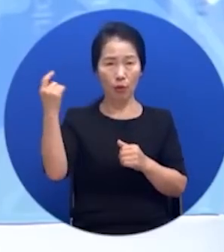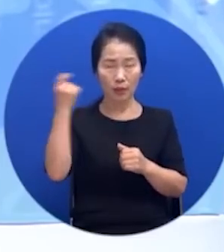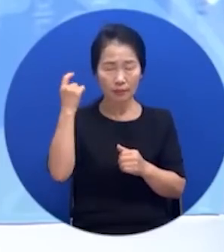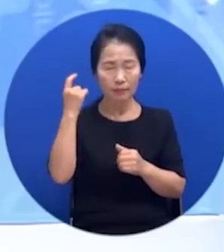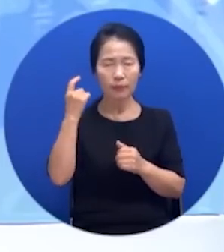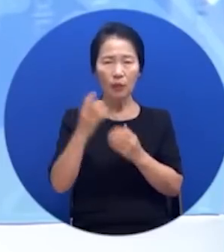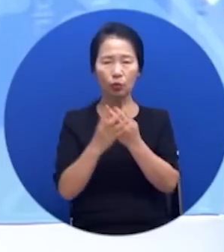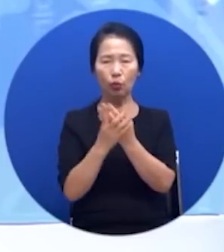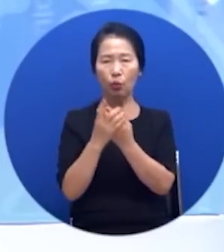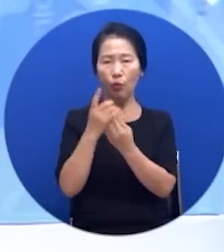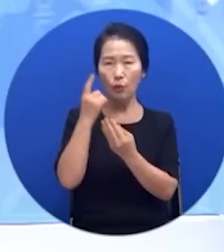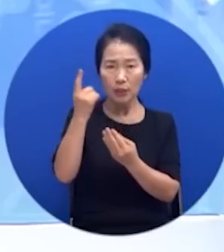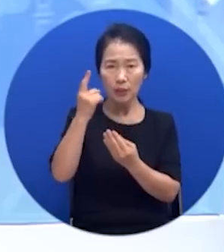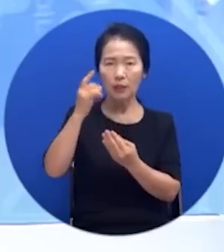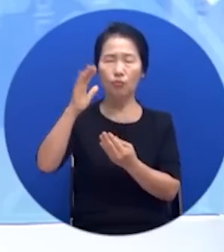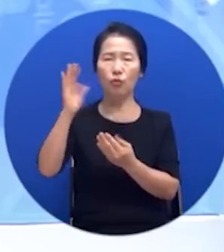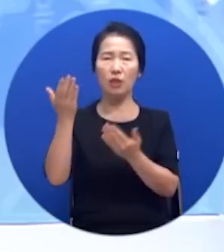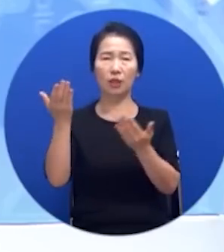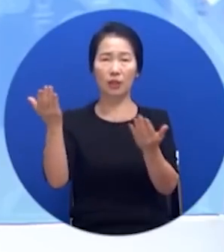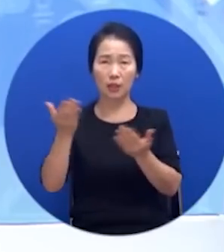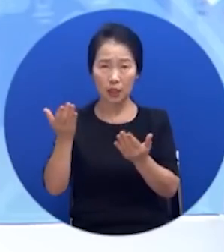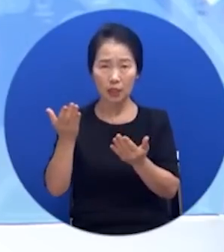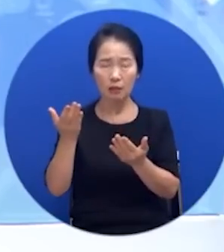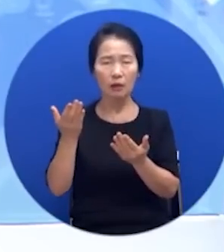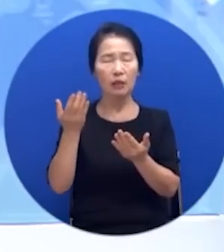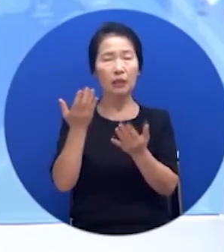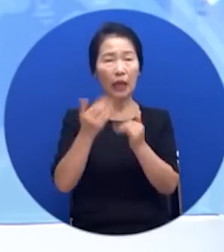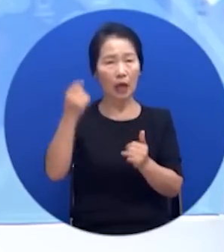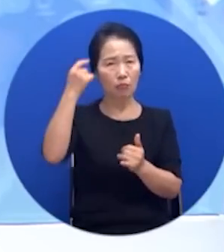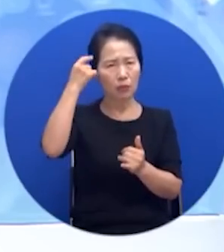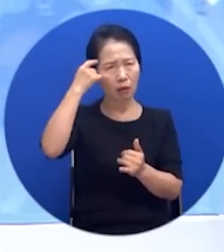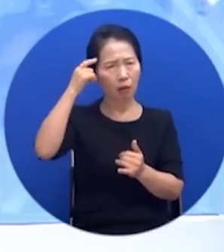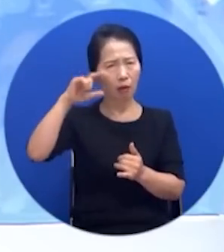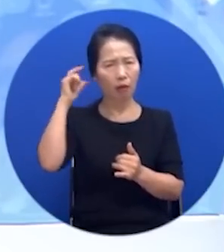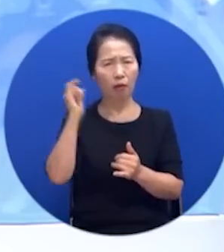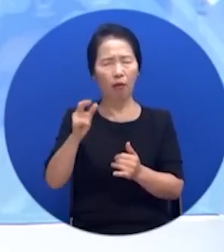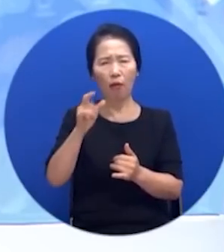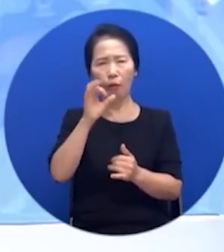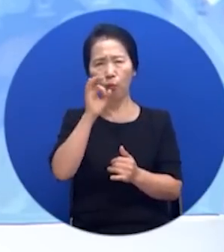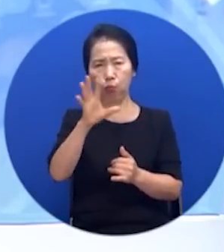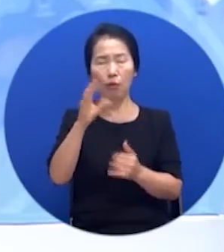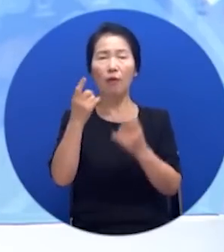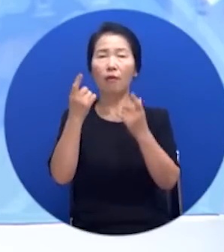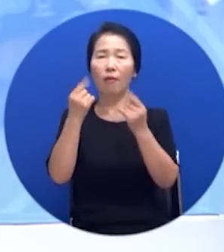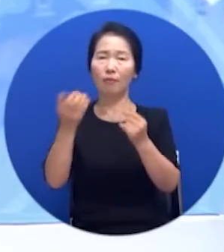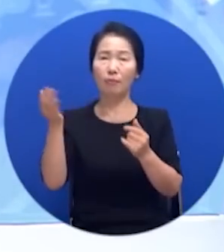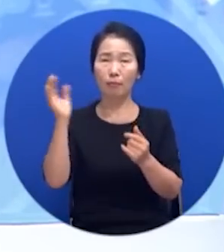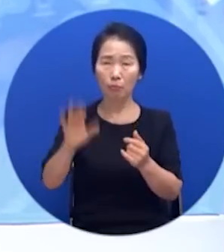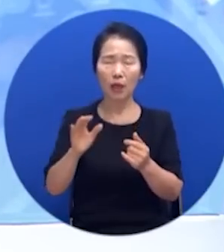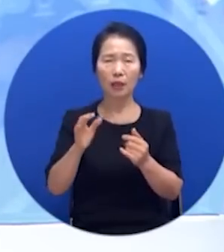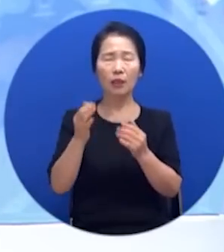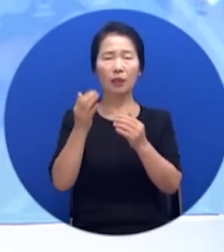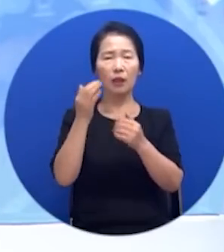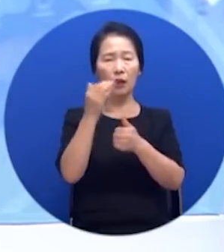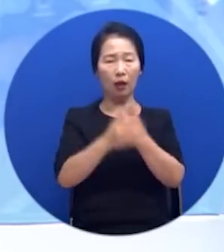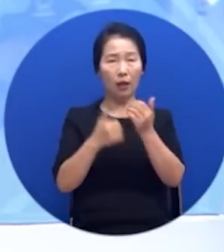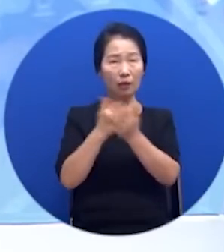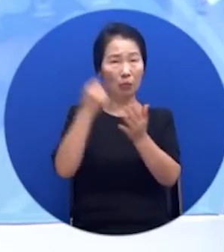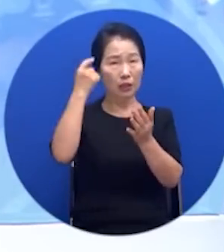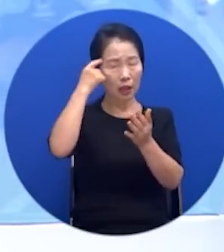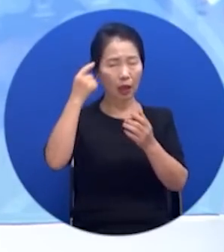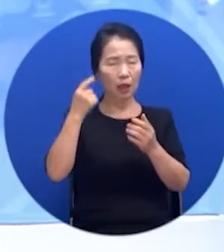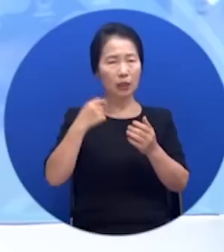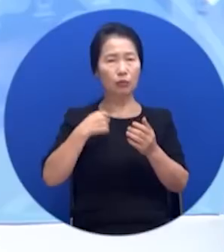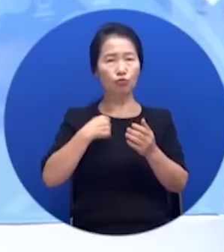일도 인간의 생각으로는 요원하게 보이지만 사람의 생각과 하나님의 생각이 다름을